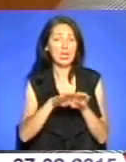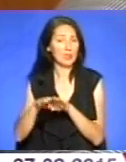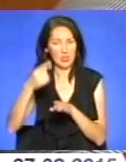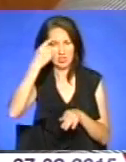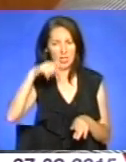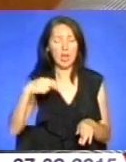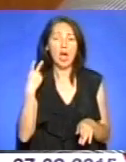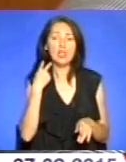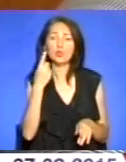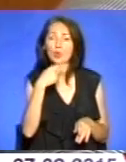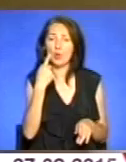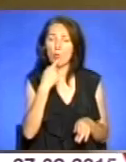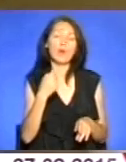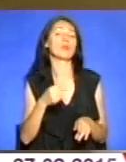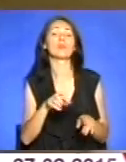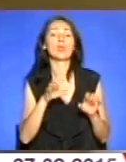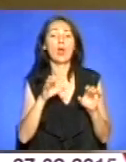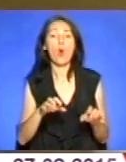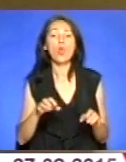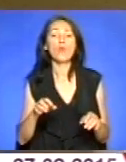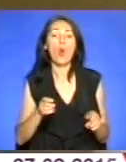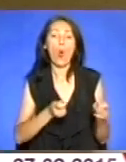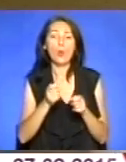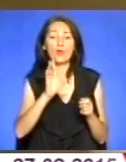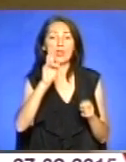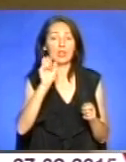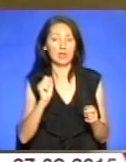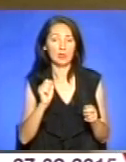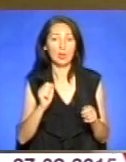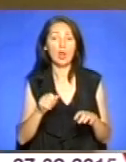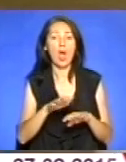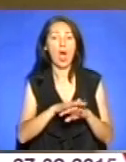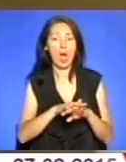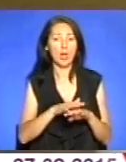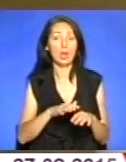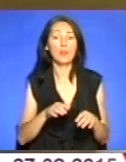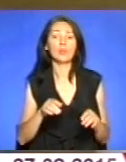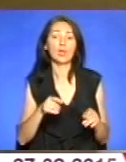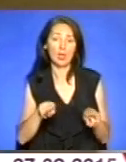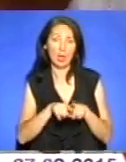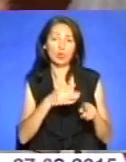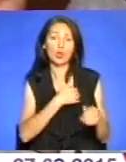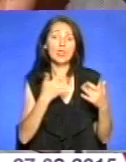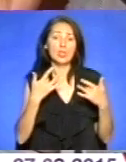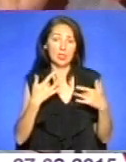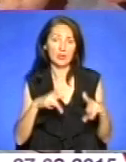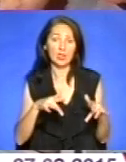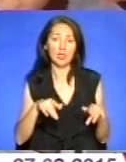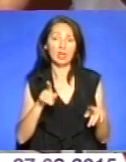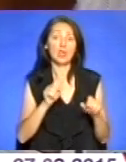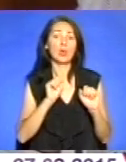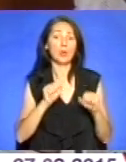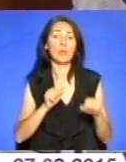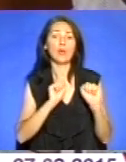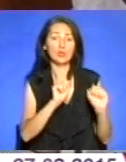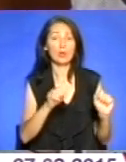профспілкової організації управління НБУ в області також намагалися звільнити. Її права відстоювала обласна рада профспілок. Щоби захистити права